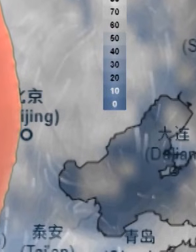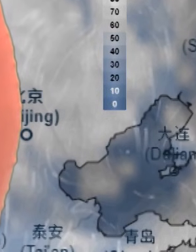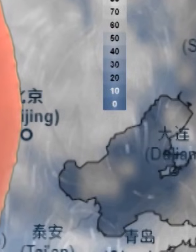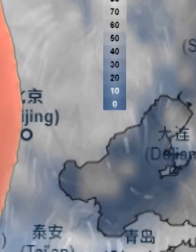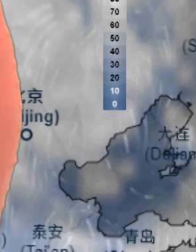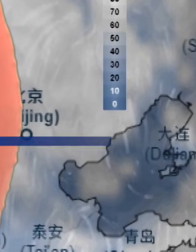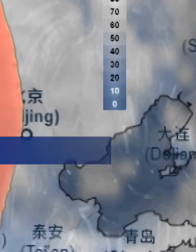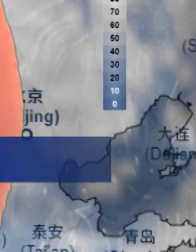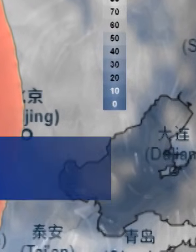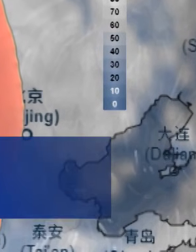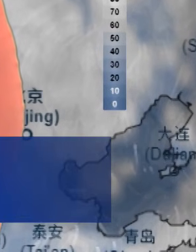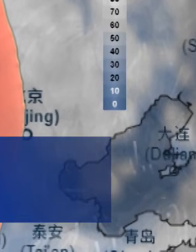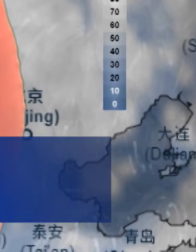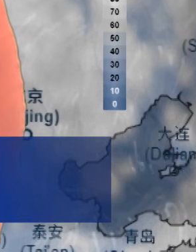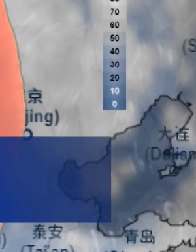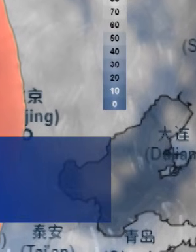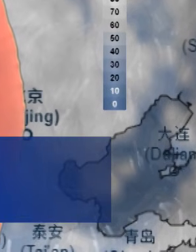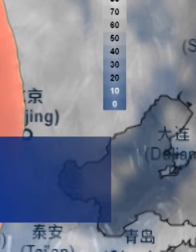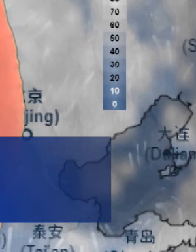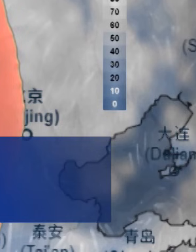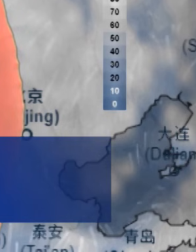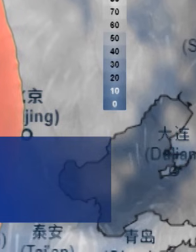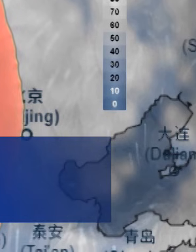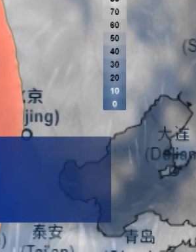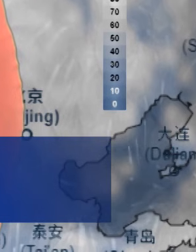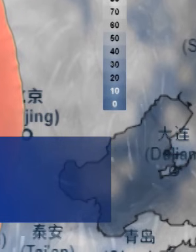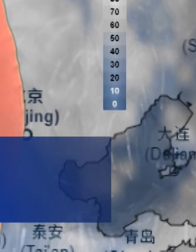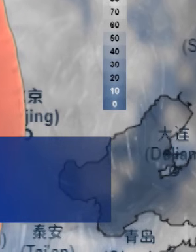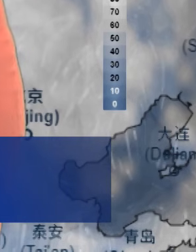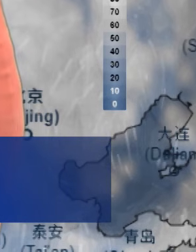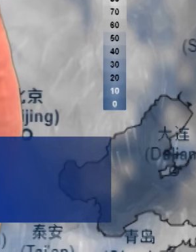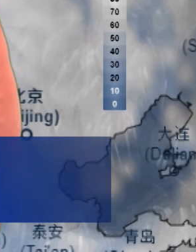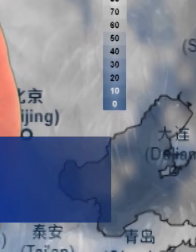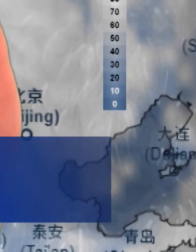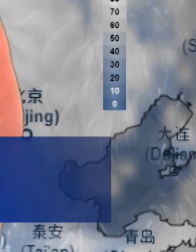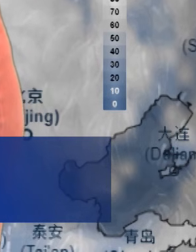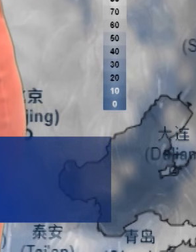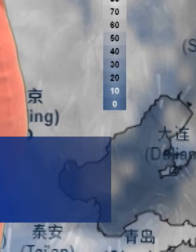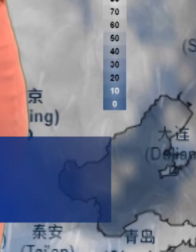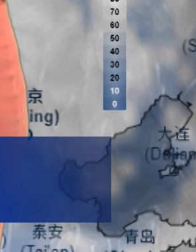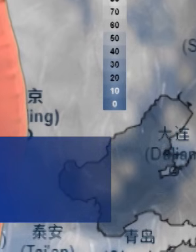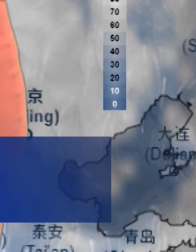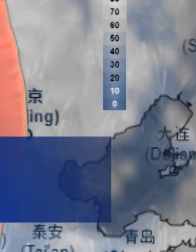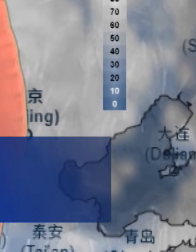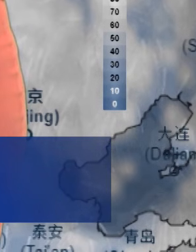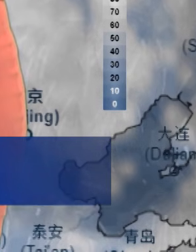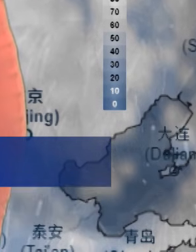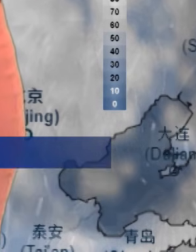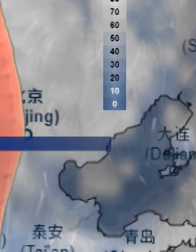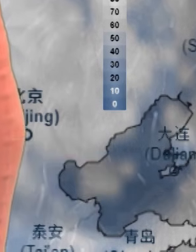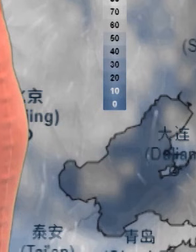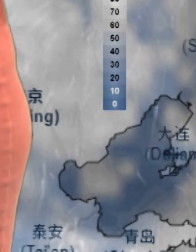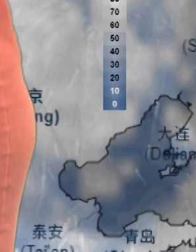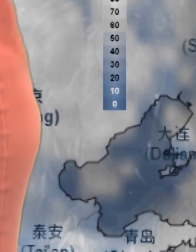Өдөрчтэй өвчин мэдээ хүргэе. 7-р сарын 5-ны 20 цагаас 6-ны 20 цаг хүртэлх өдрийн цаг агаарыг хиймэл дагуулын зураглал дээр танилцуулъя. Анхаарлаа хандуулна